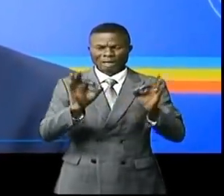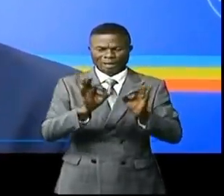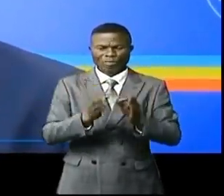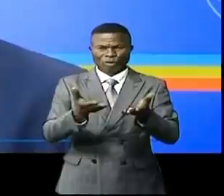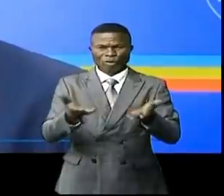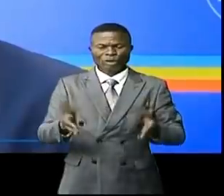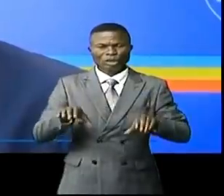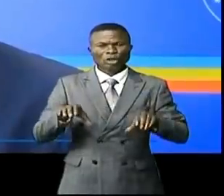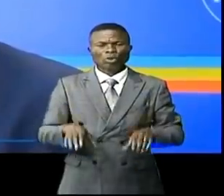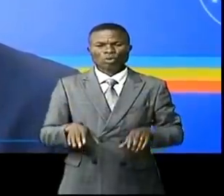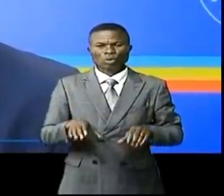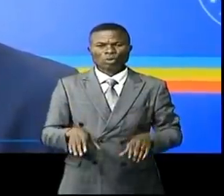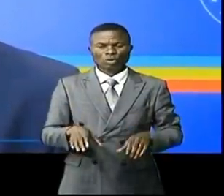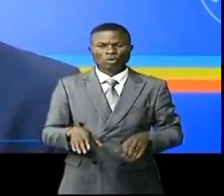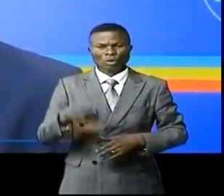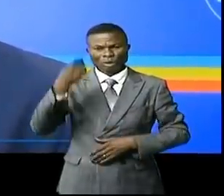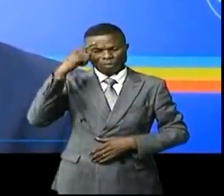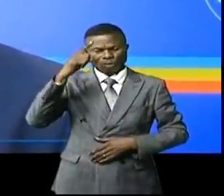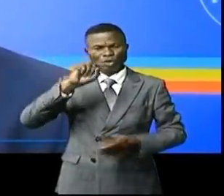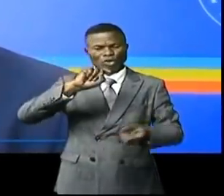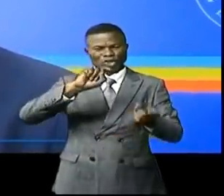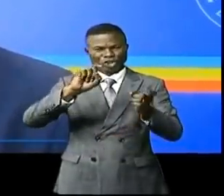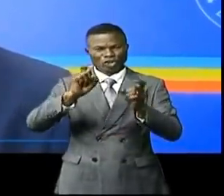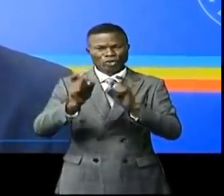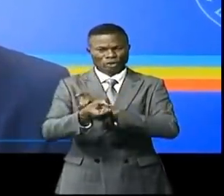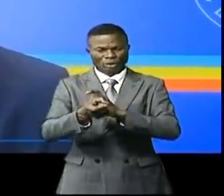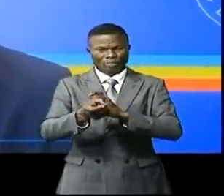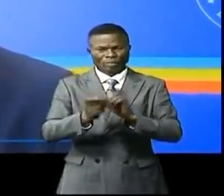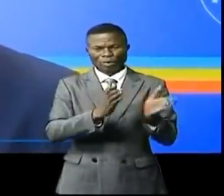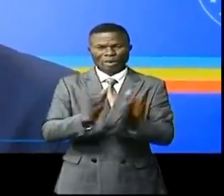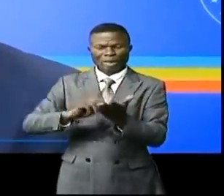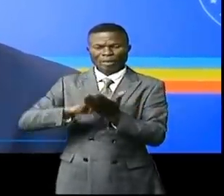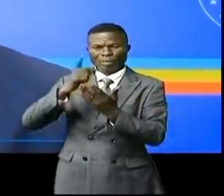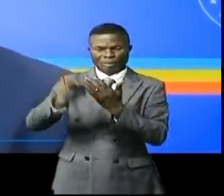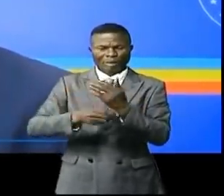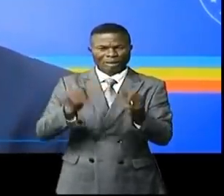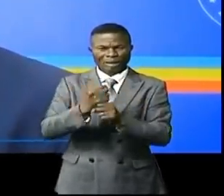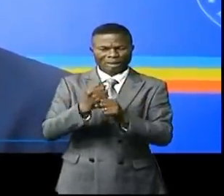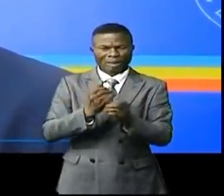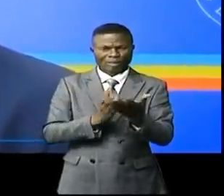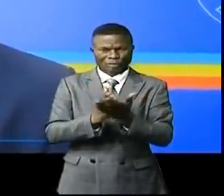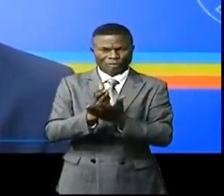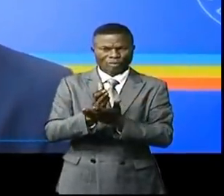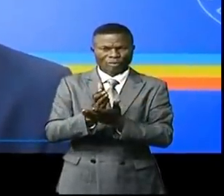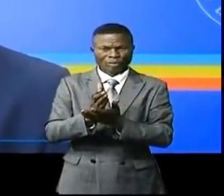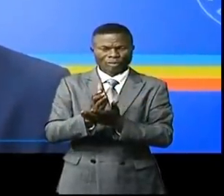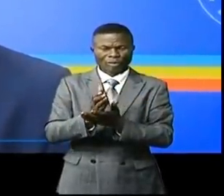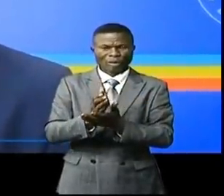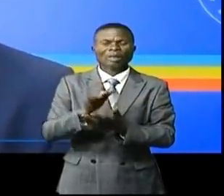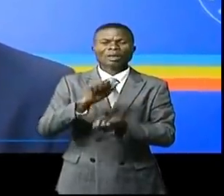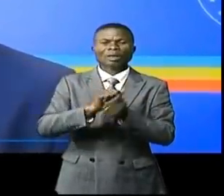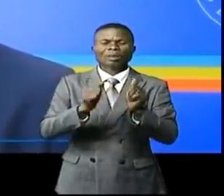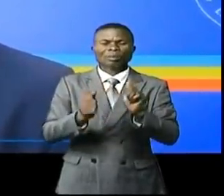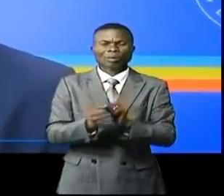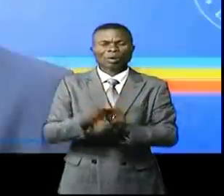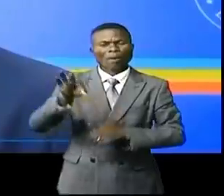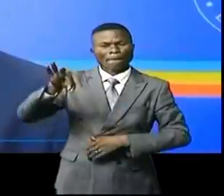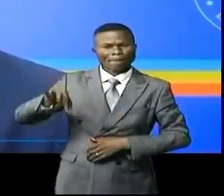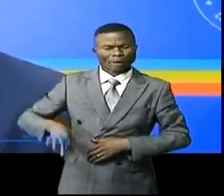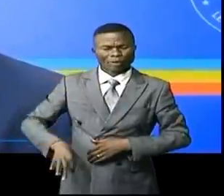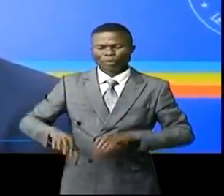numérisation pour améliorer, élaborer les services postaux au profit de